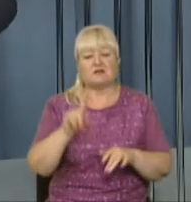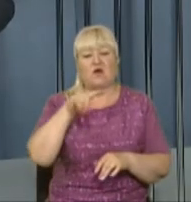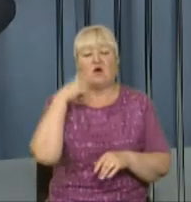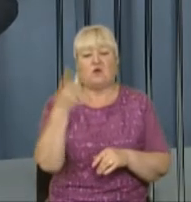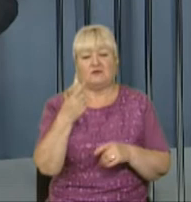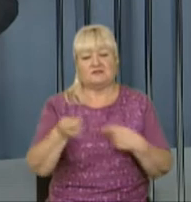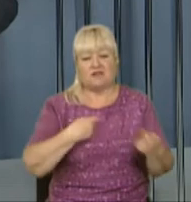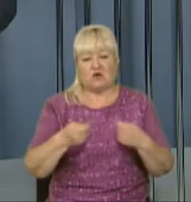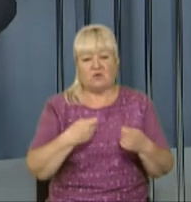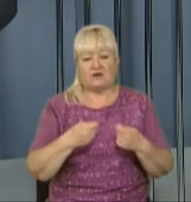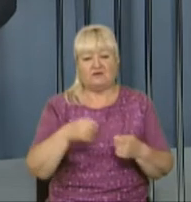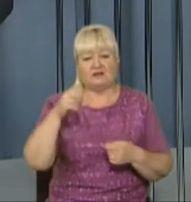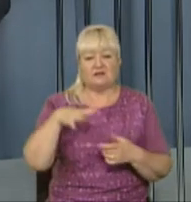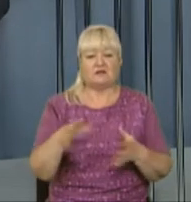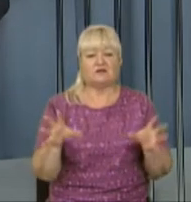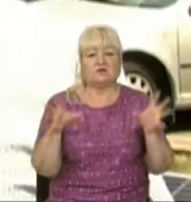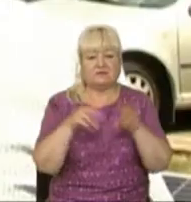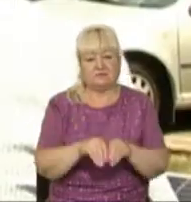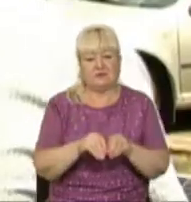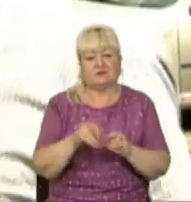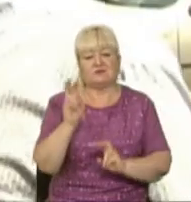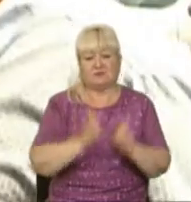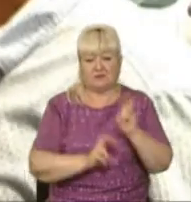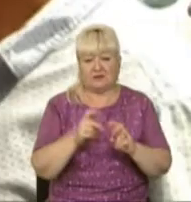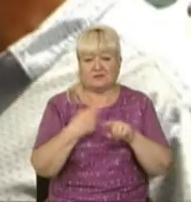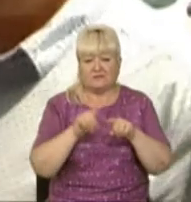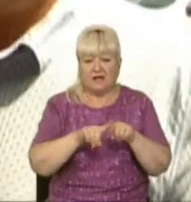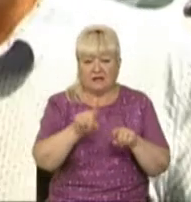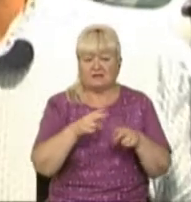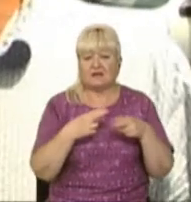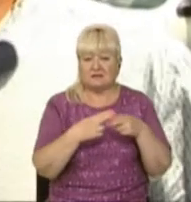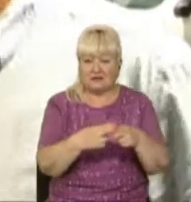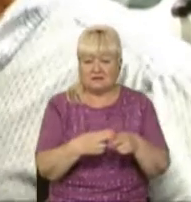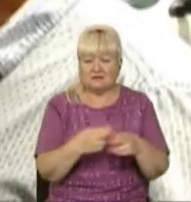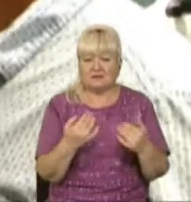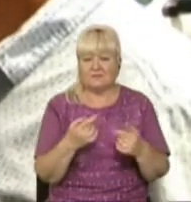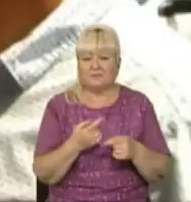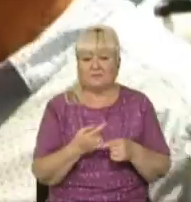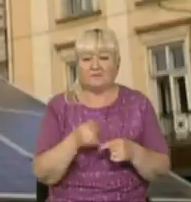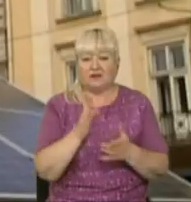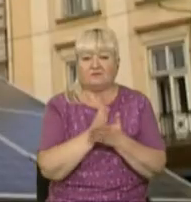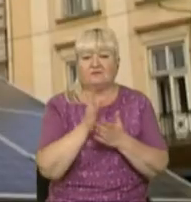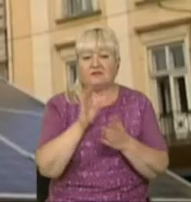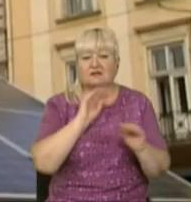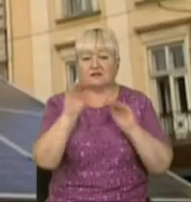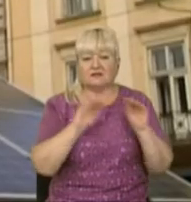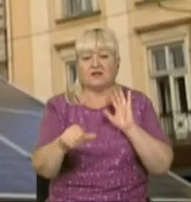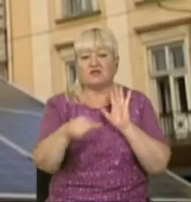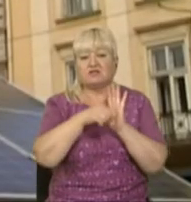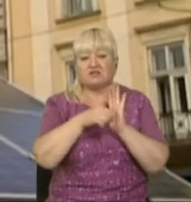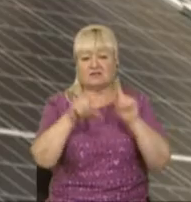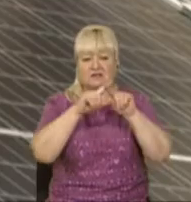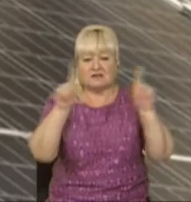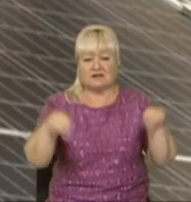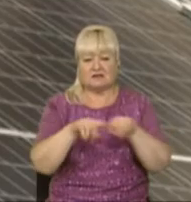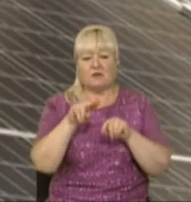енергозбереження спільно із підприємствами. Ця станція, в даному випадку, вона складається з 6 панелюк по